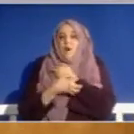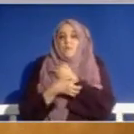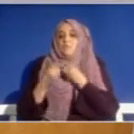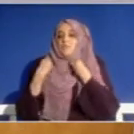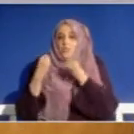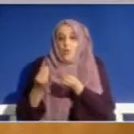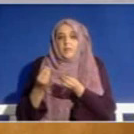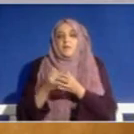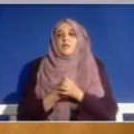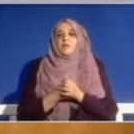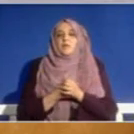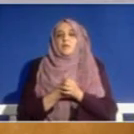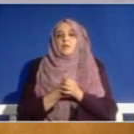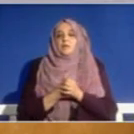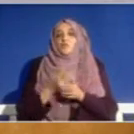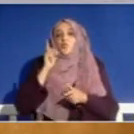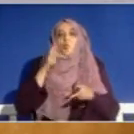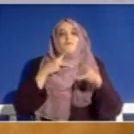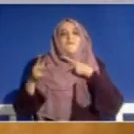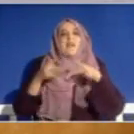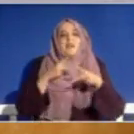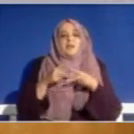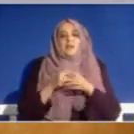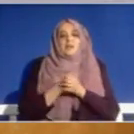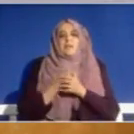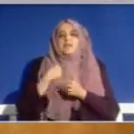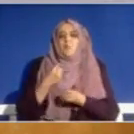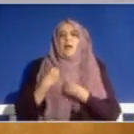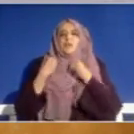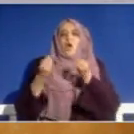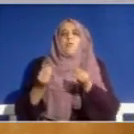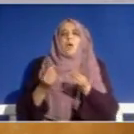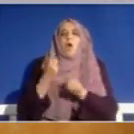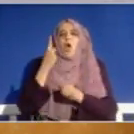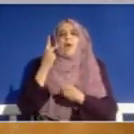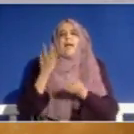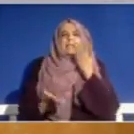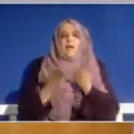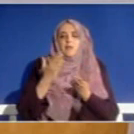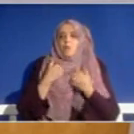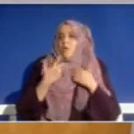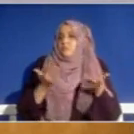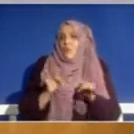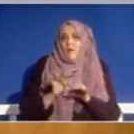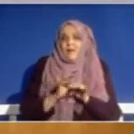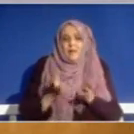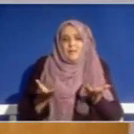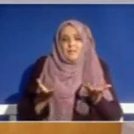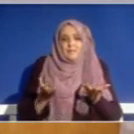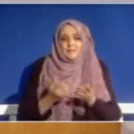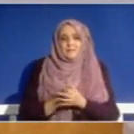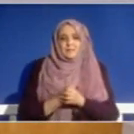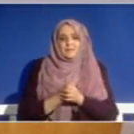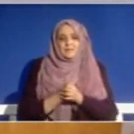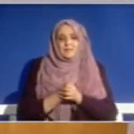في المدن يجيه فلاح يقول له ودي راني أعطيك قنطار قمح زكاة، يقول له الفقير هذا كان واش ندير بالقمح، واش ندير